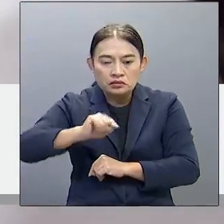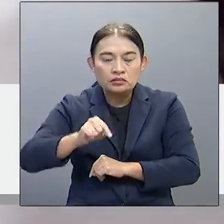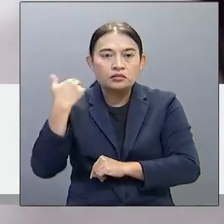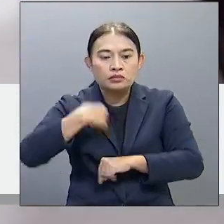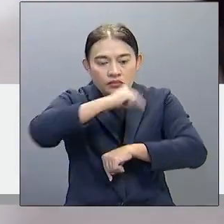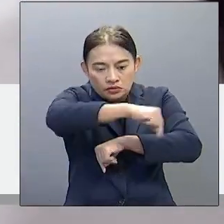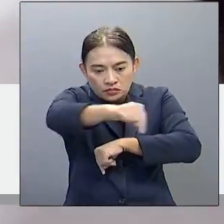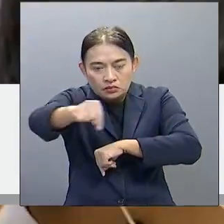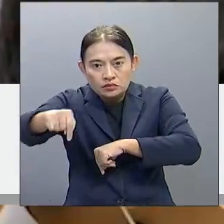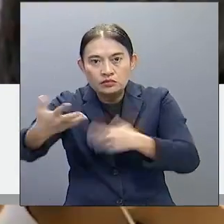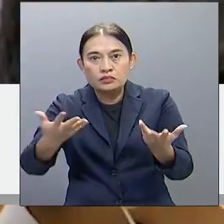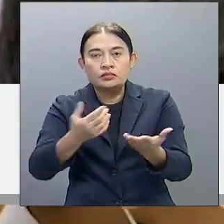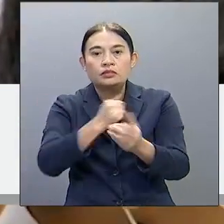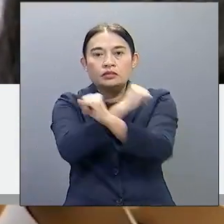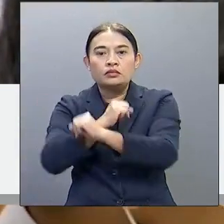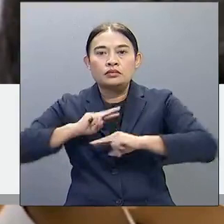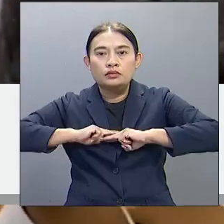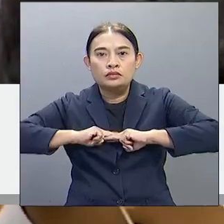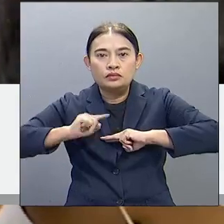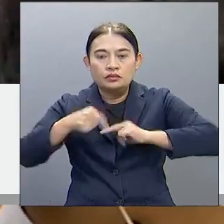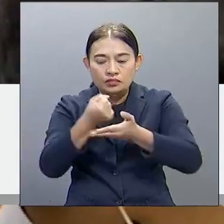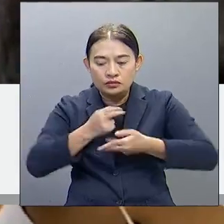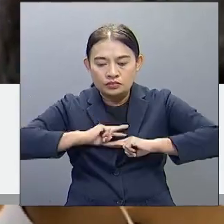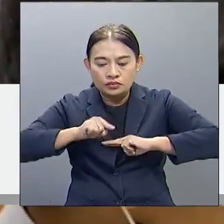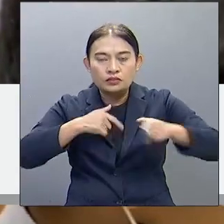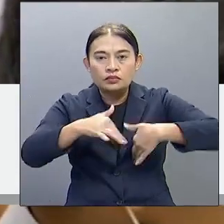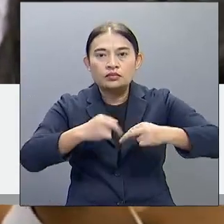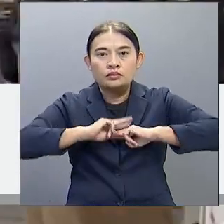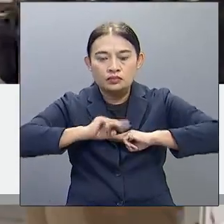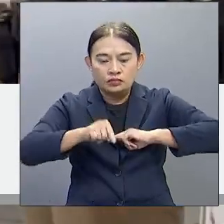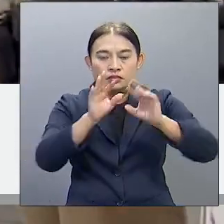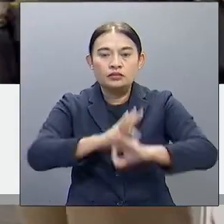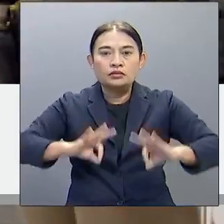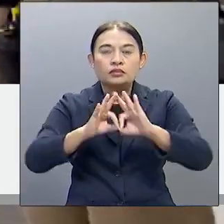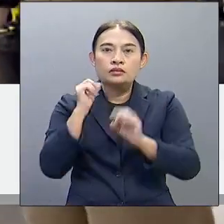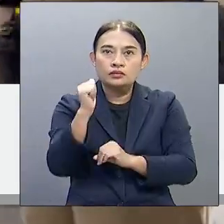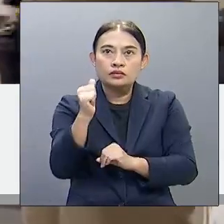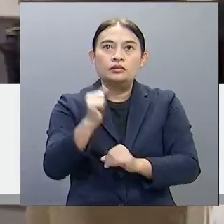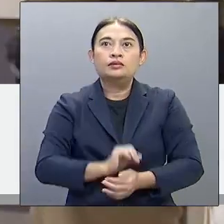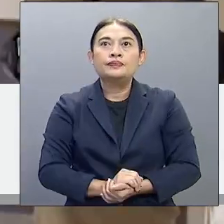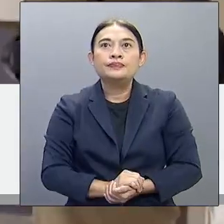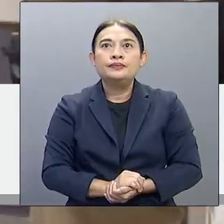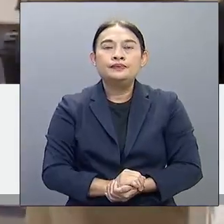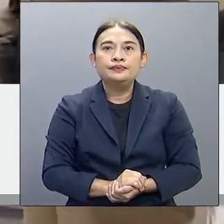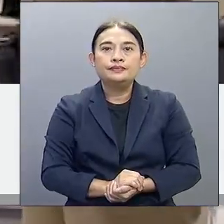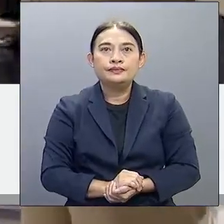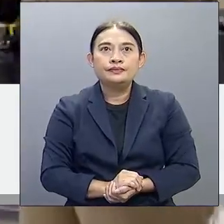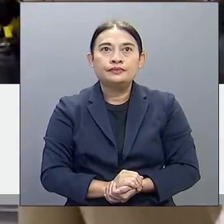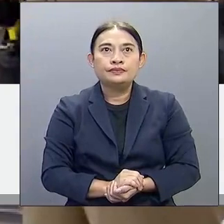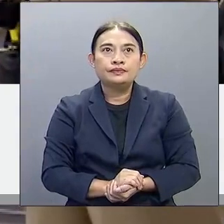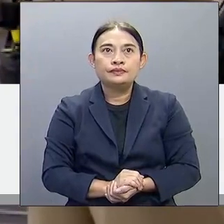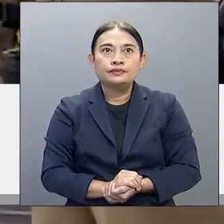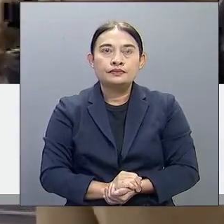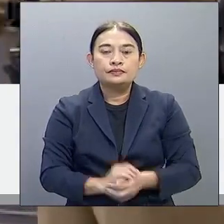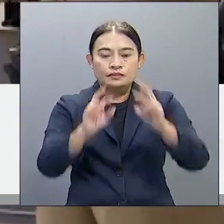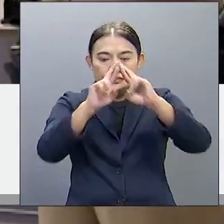ที่การเอาตัวรอดจากเหตุการณ์ต่างๆได้โดยประชาชนเองก็เป็นสิ่งที่ดีที่สุดค่ะโดยเฉพาะการก่อเหตุในห้างสร